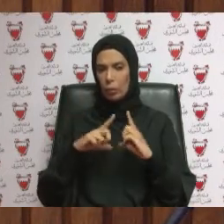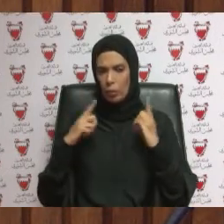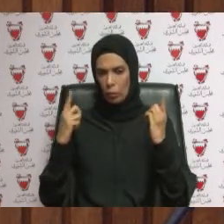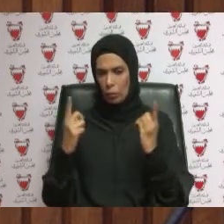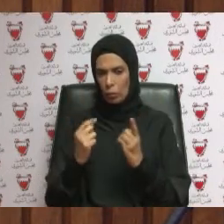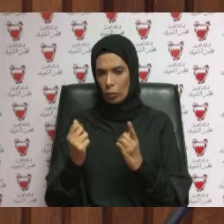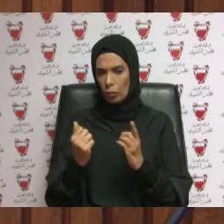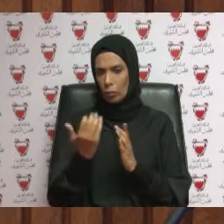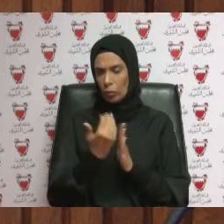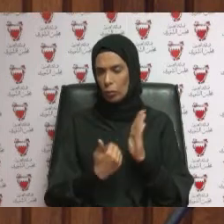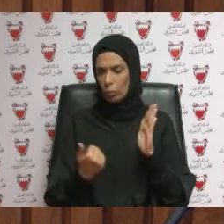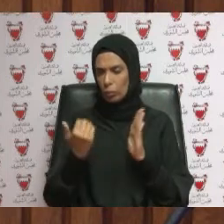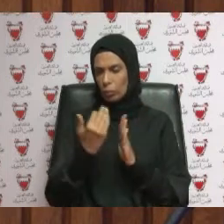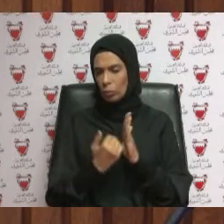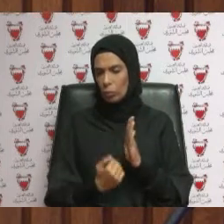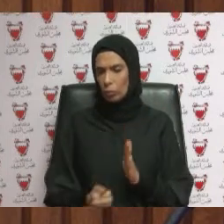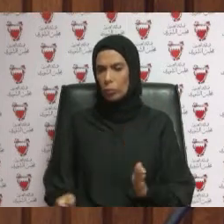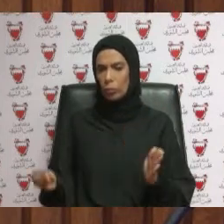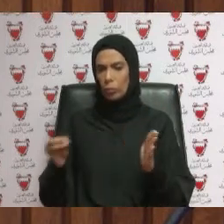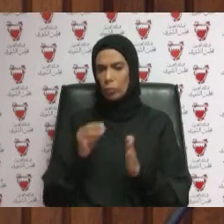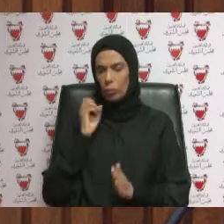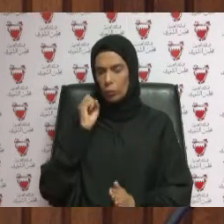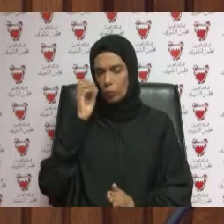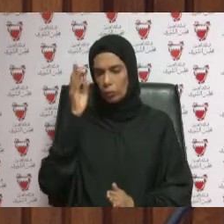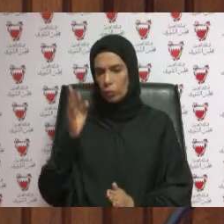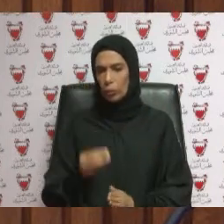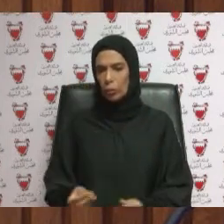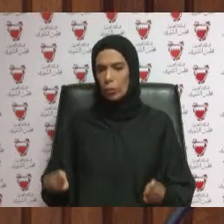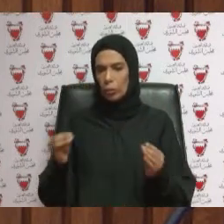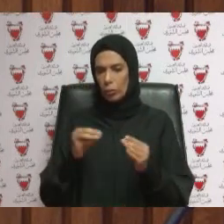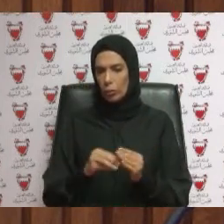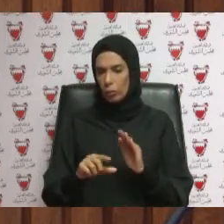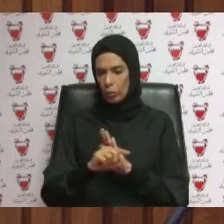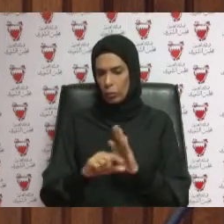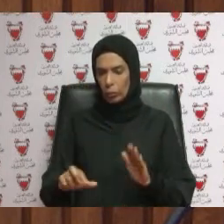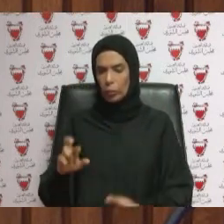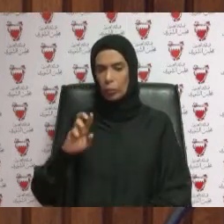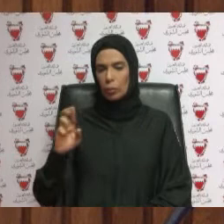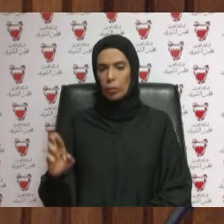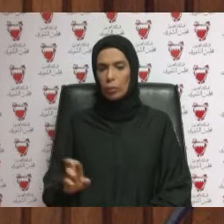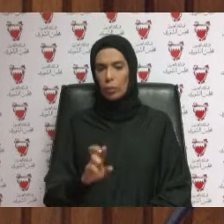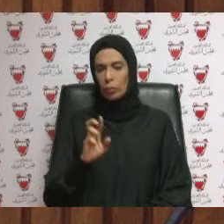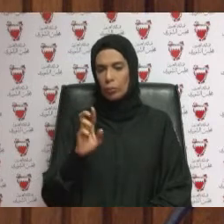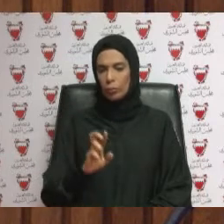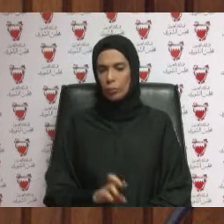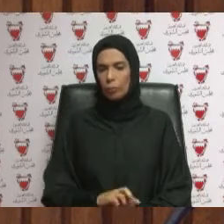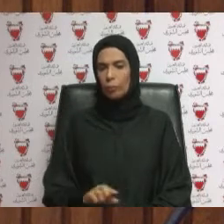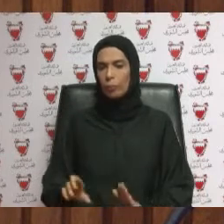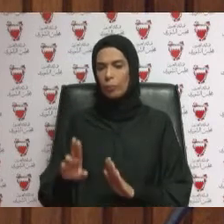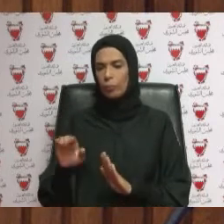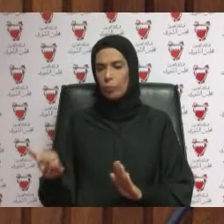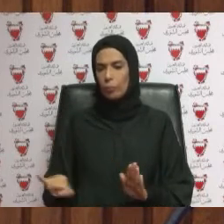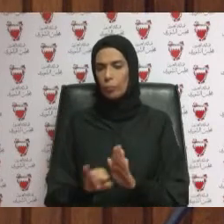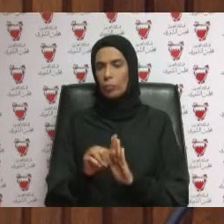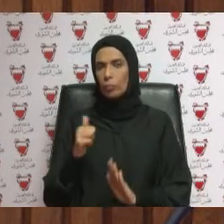المالية والاقتصادية بخصوص الاقتراح بقانون بشأن إضافة بند جديد زاء إلى المادة 6 من المرسوم بقانون